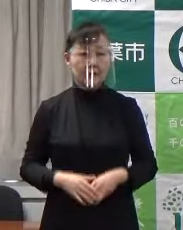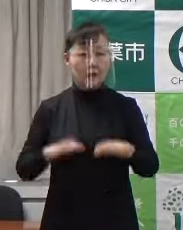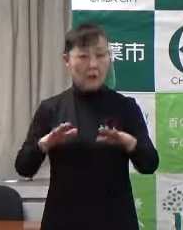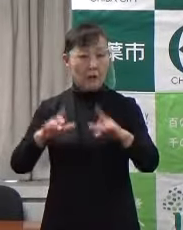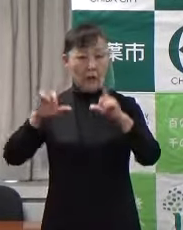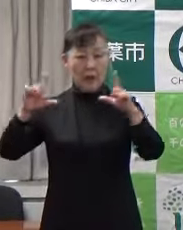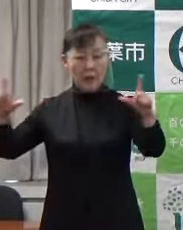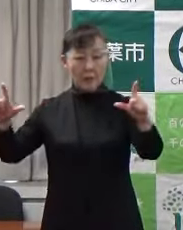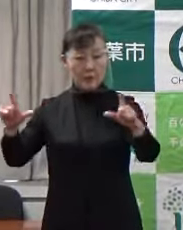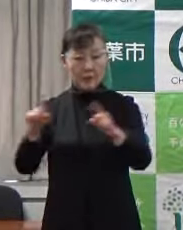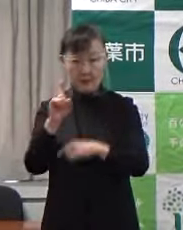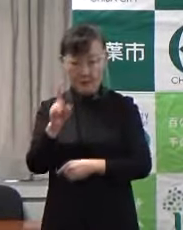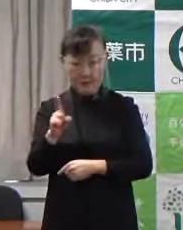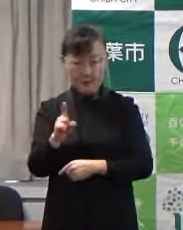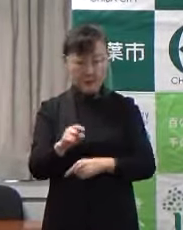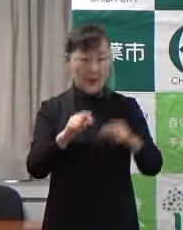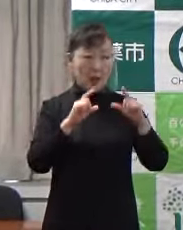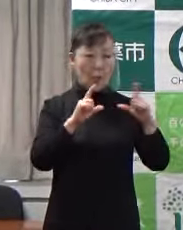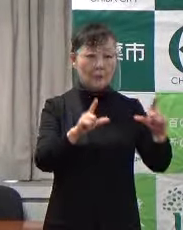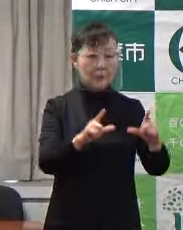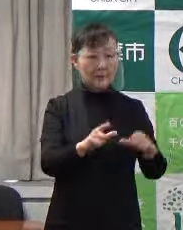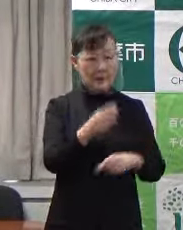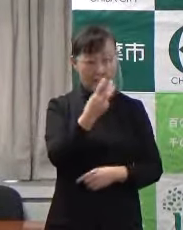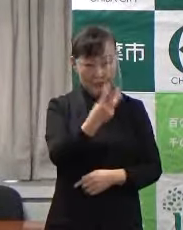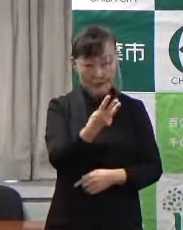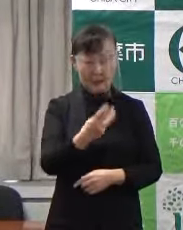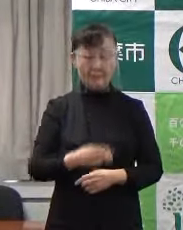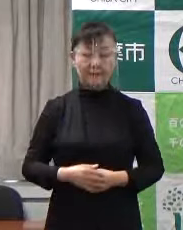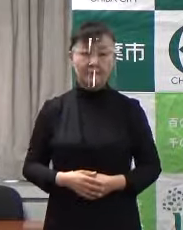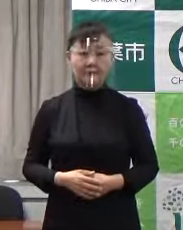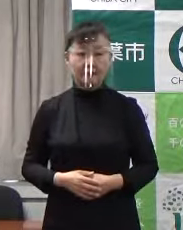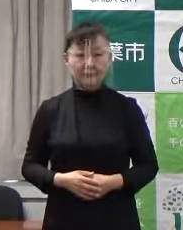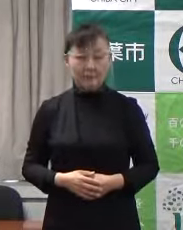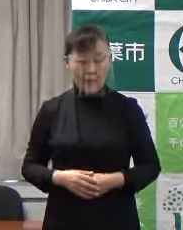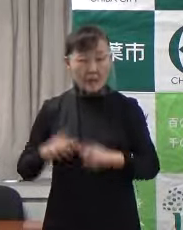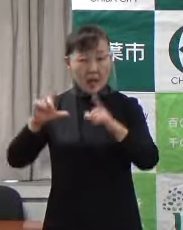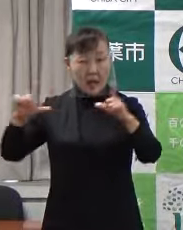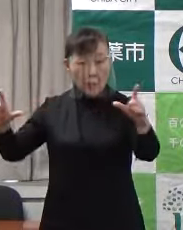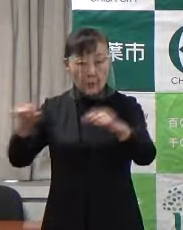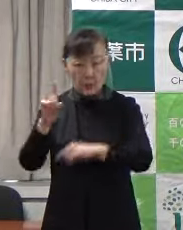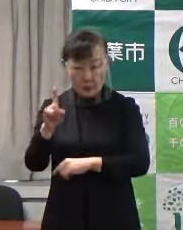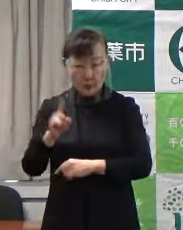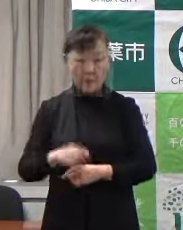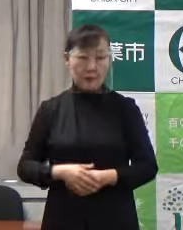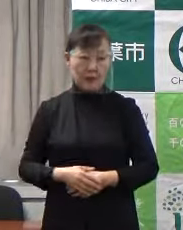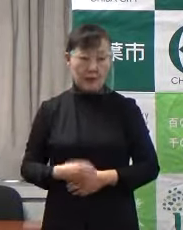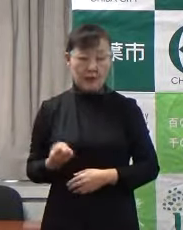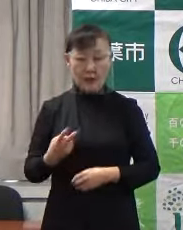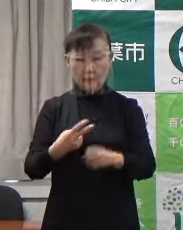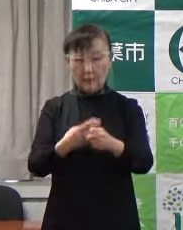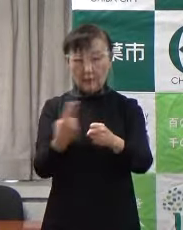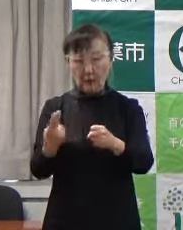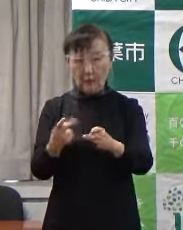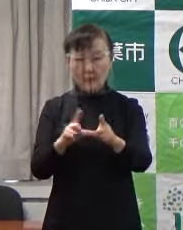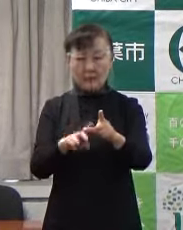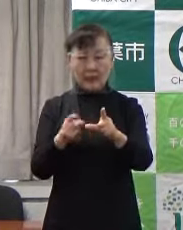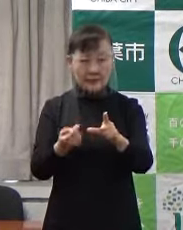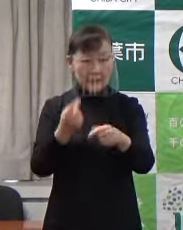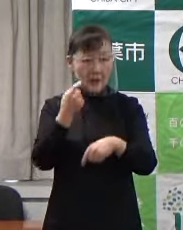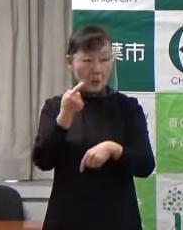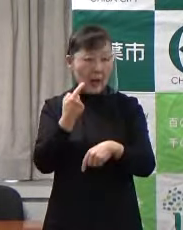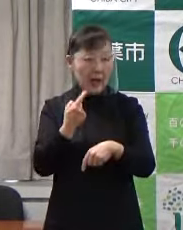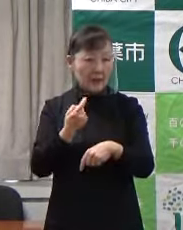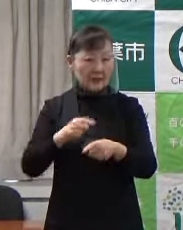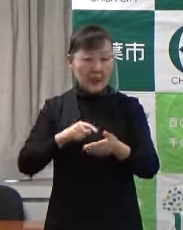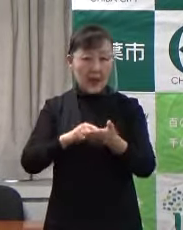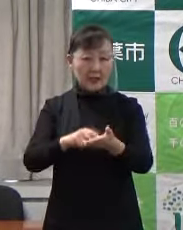今回発表事項が1件、そしてお知らせ事項が3件になります。まず発表事項ですけれども、令和2年度千葉市トライアル発注認